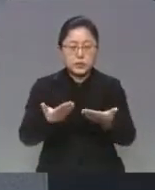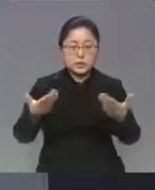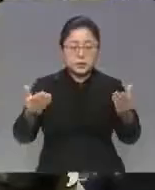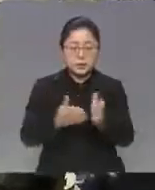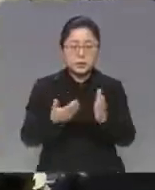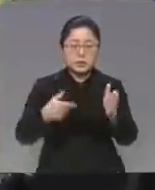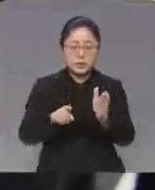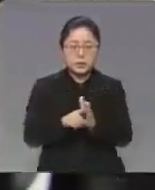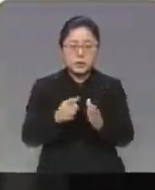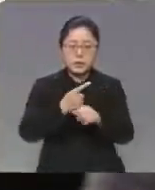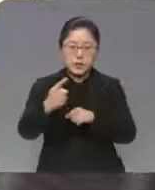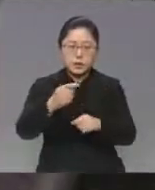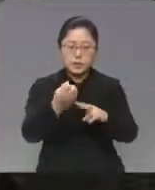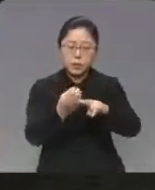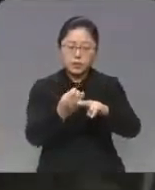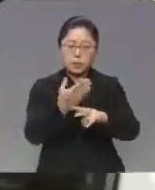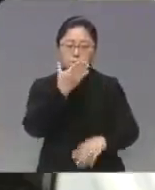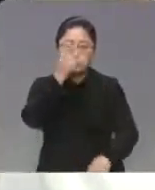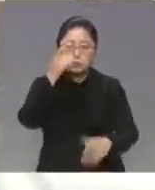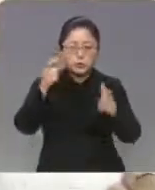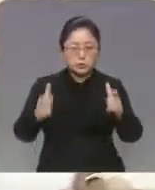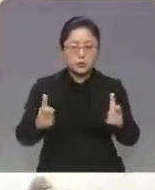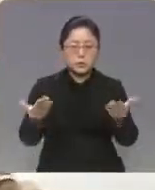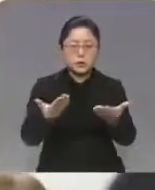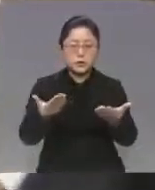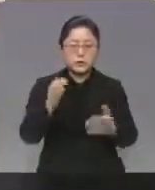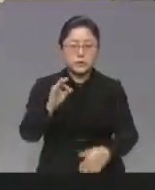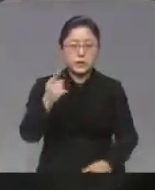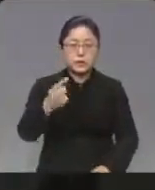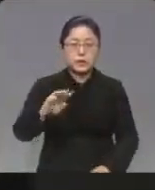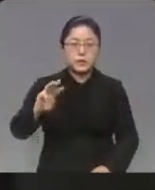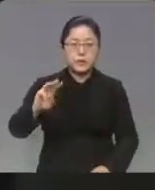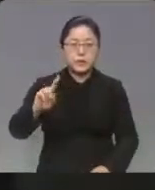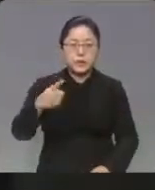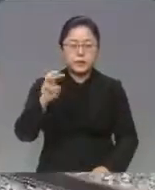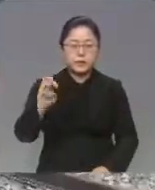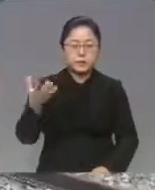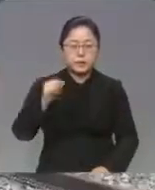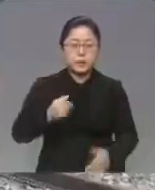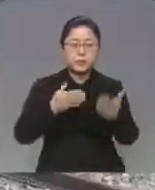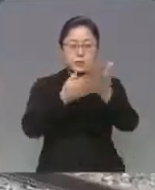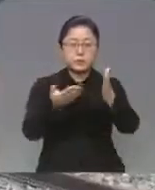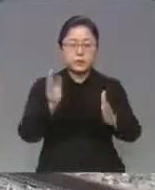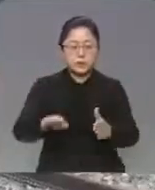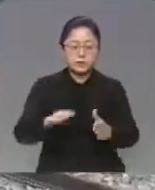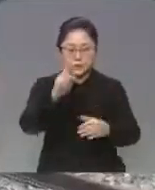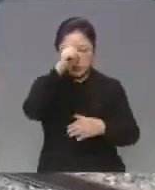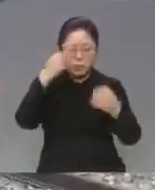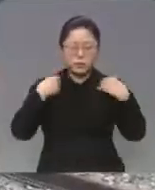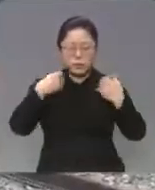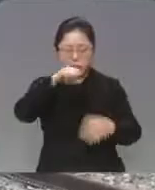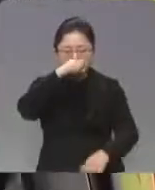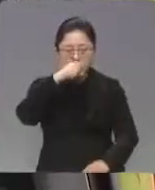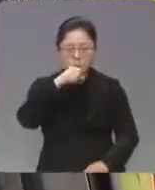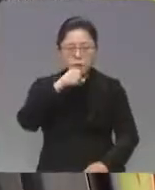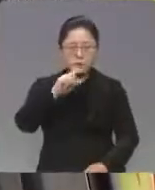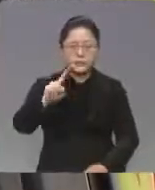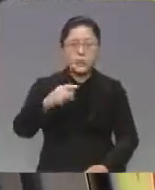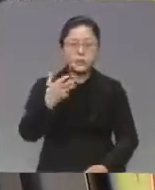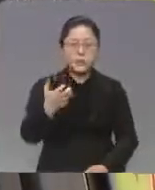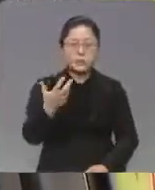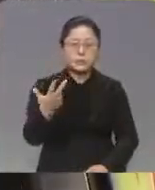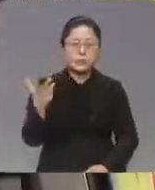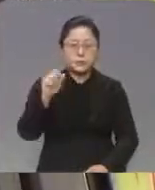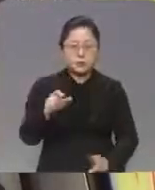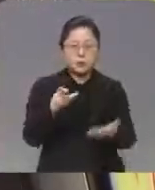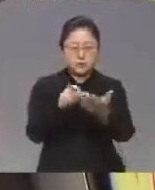위해서 내년에 보성과 순천 구간의 사업비 1,130억 원을 요구했지만 정부 예산안에는 187억